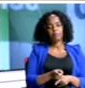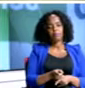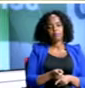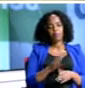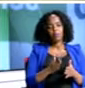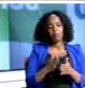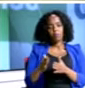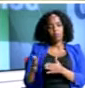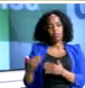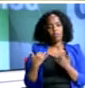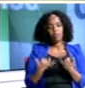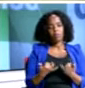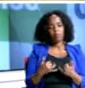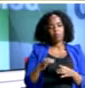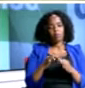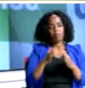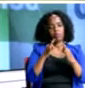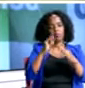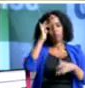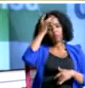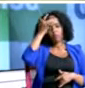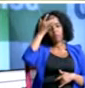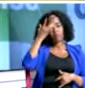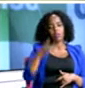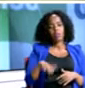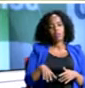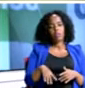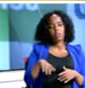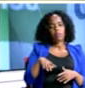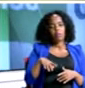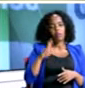Kopi ama dewasa jurtu kan rati. Wajib ukuba ribe corona rati.